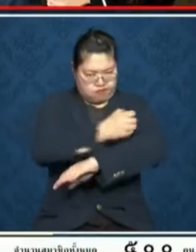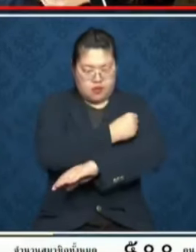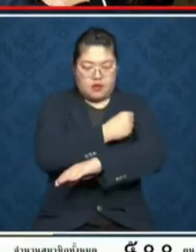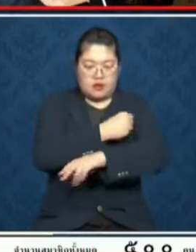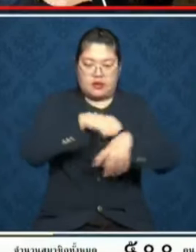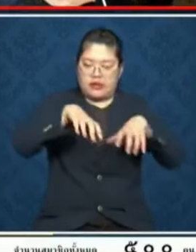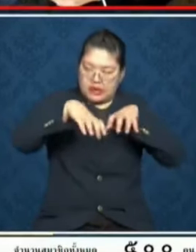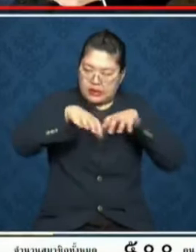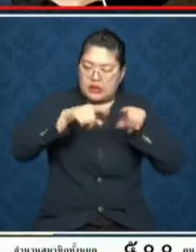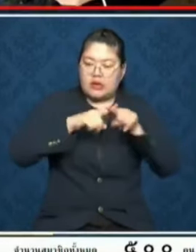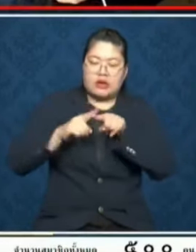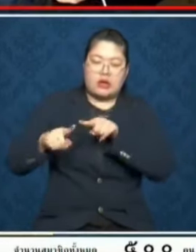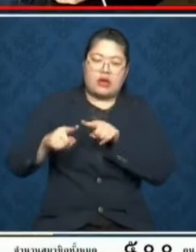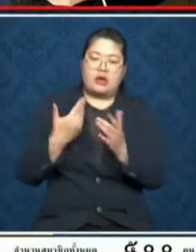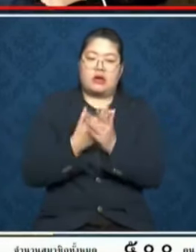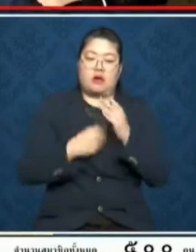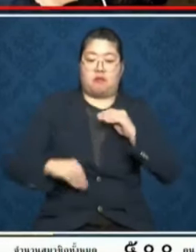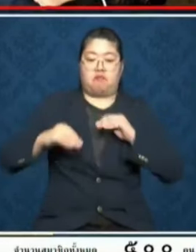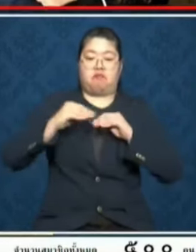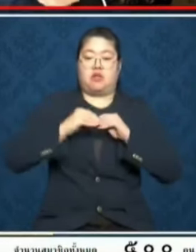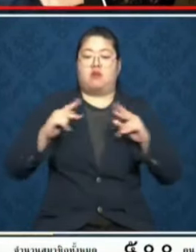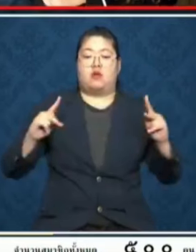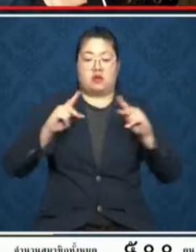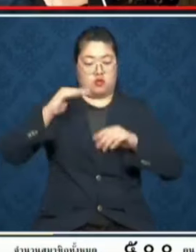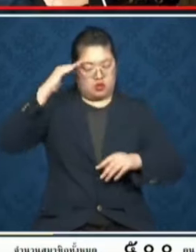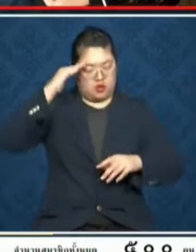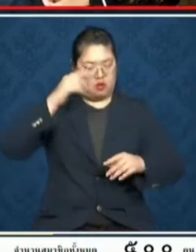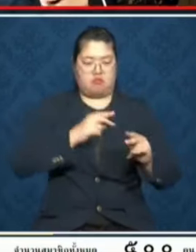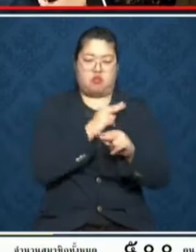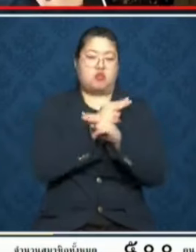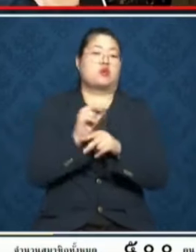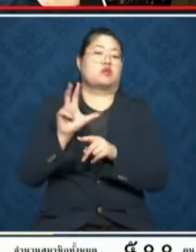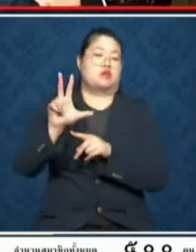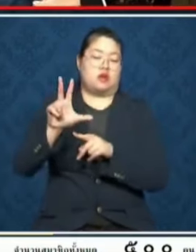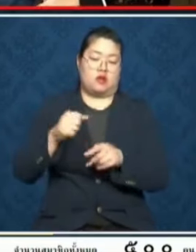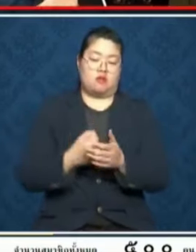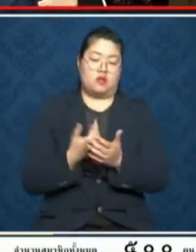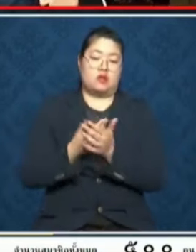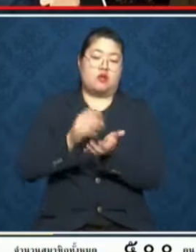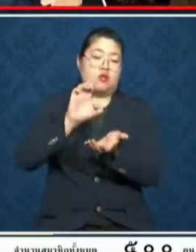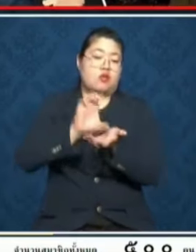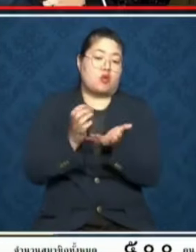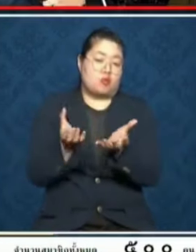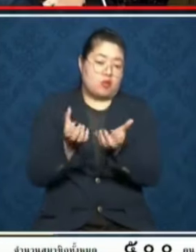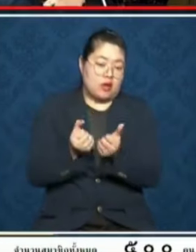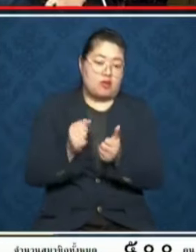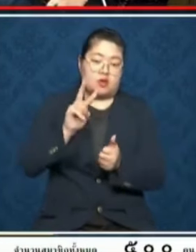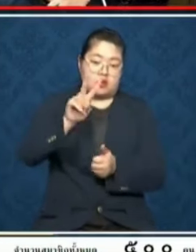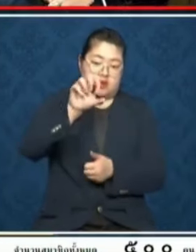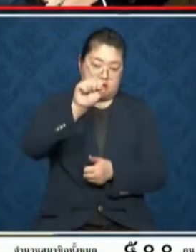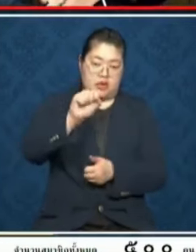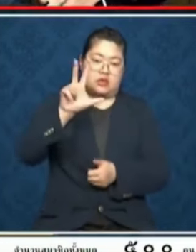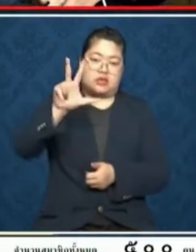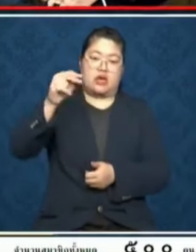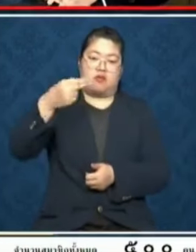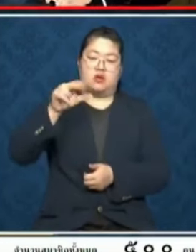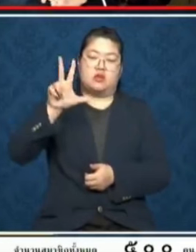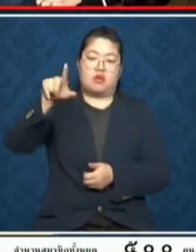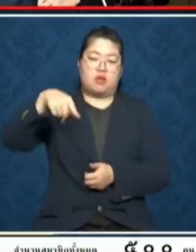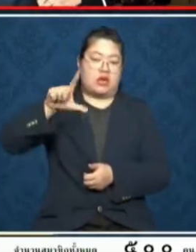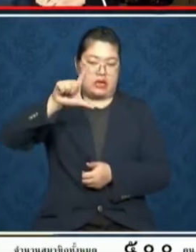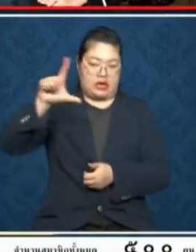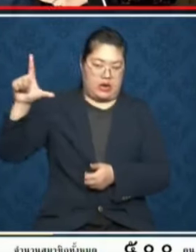ได้งบประมาณเพิ่มขึ้นเป็น3เท่าในปี63โดยได้รับงบอยู่ที่ 233,000 ล้